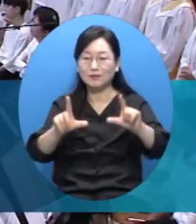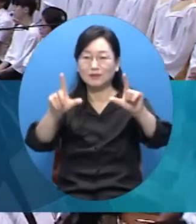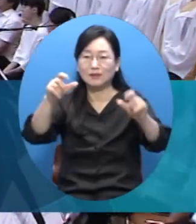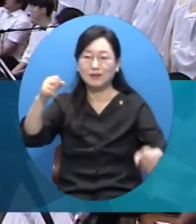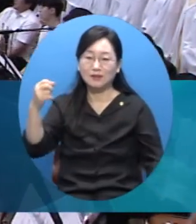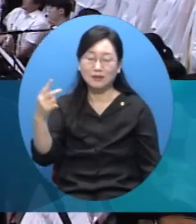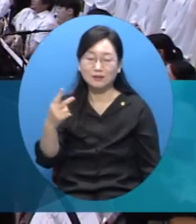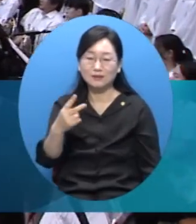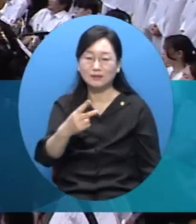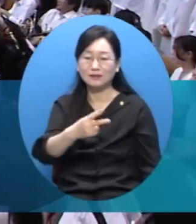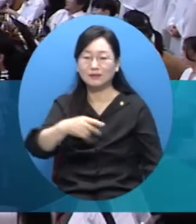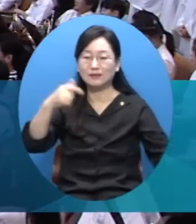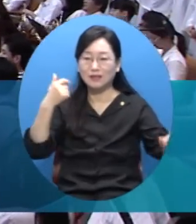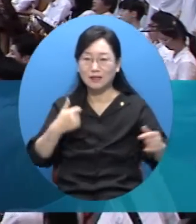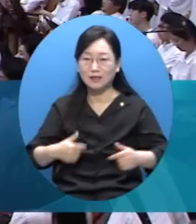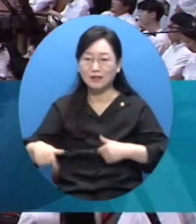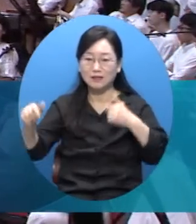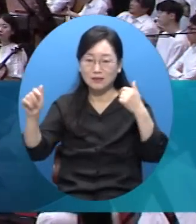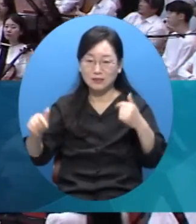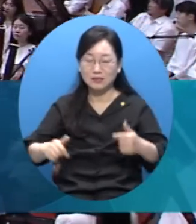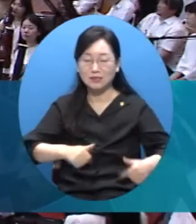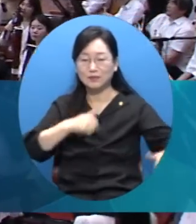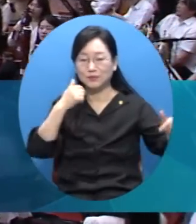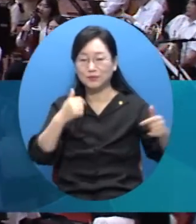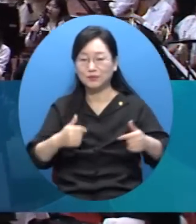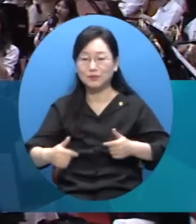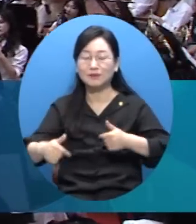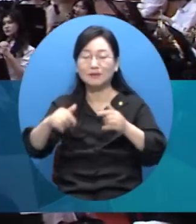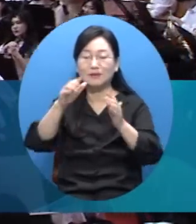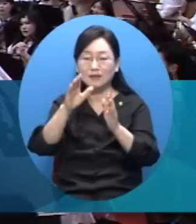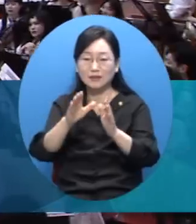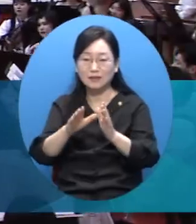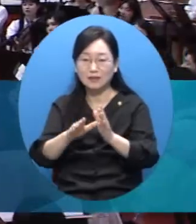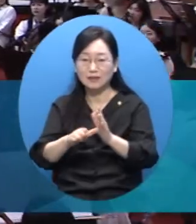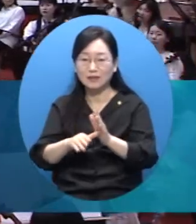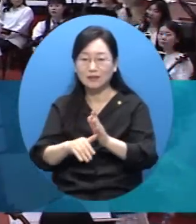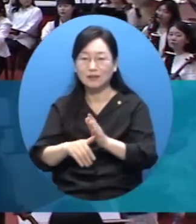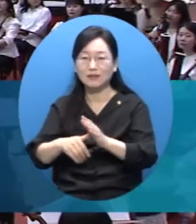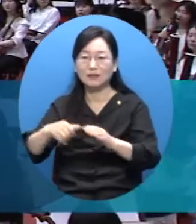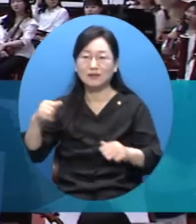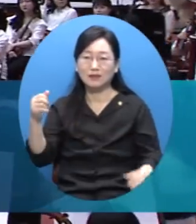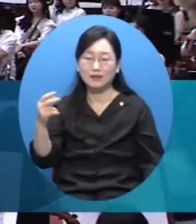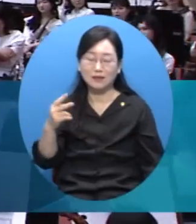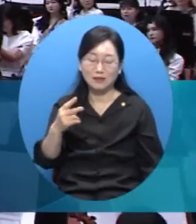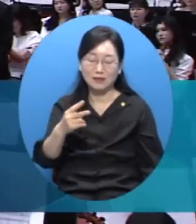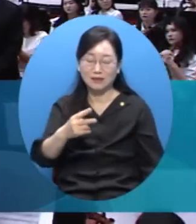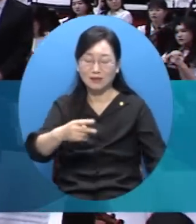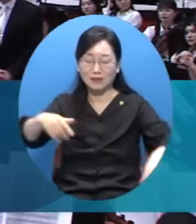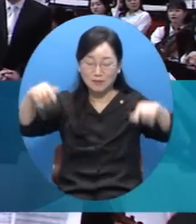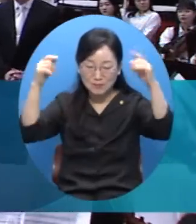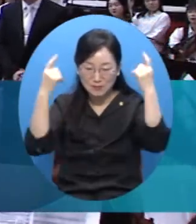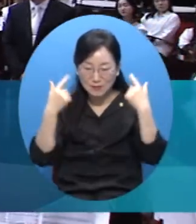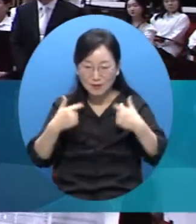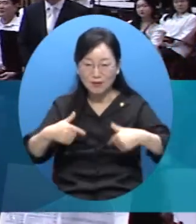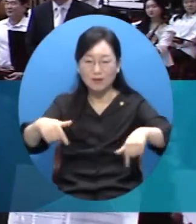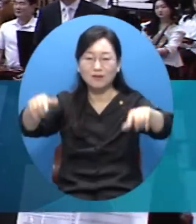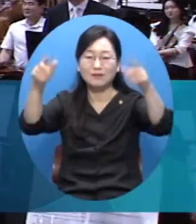괴로운 날이나 기쁜 때나